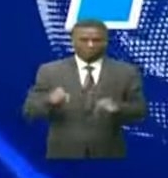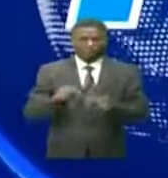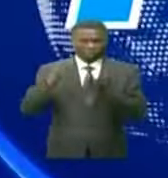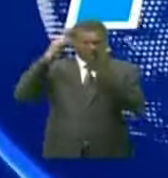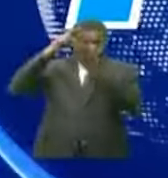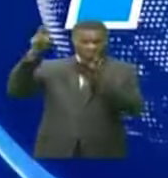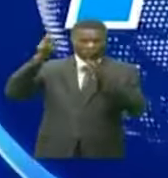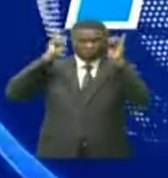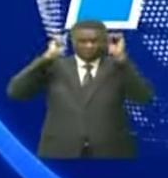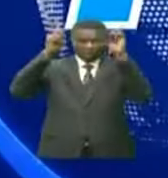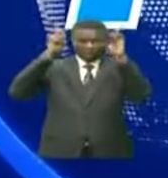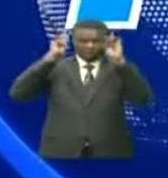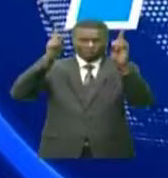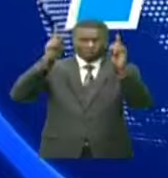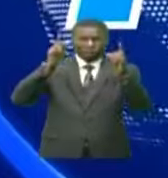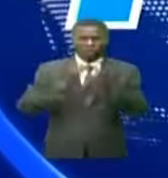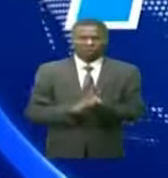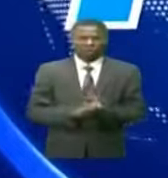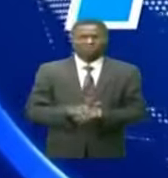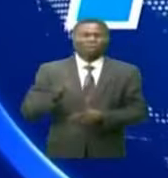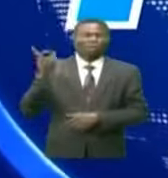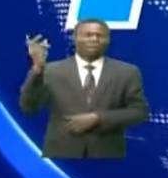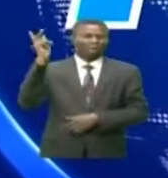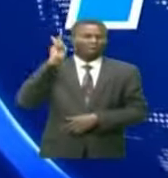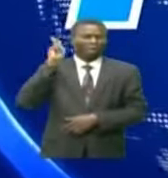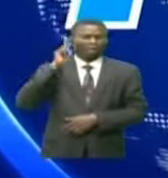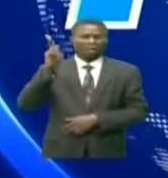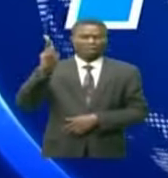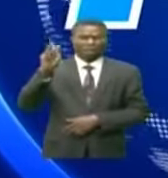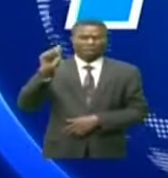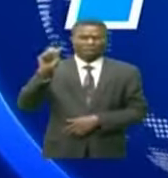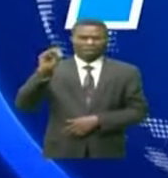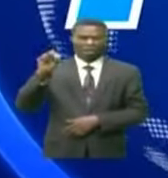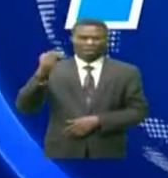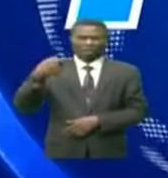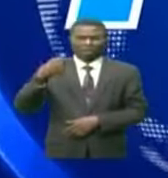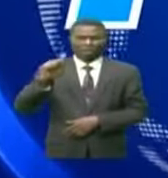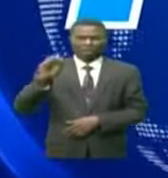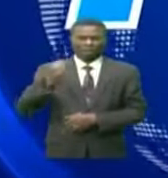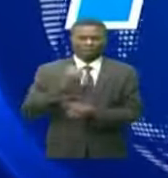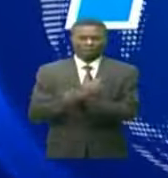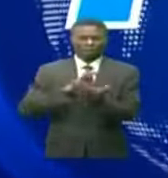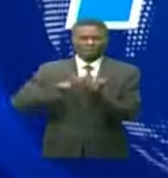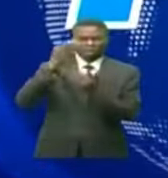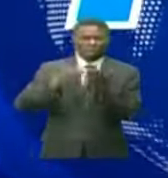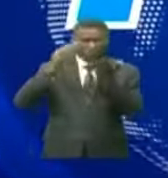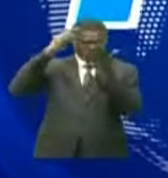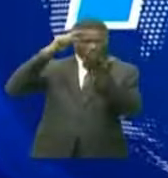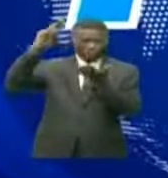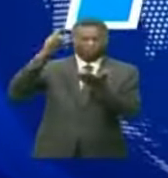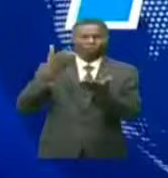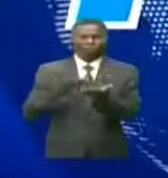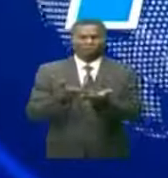l'Université pédagogique de Kananga, UPKAM, qui a respecté le calendrier académique.